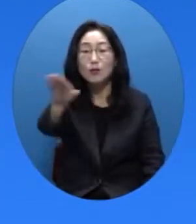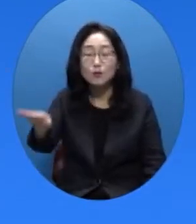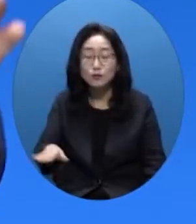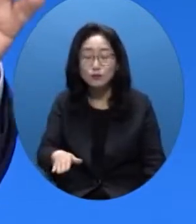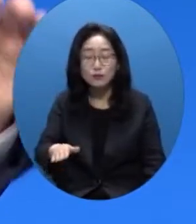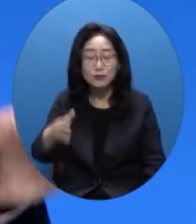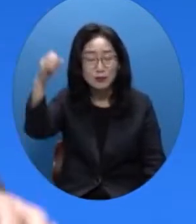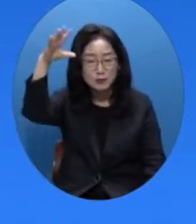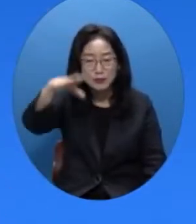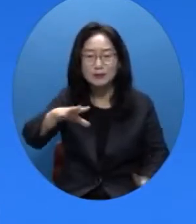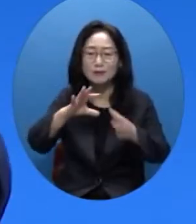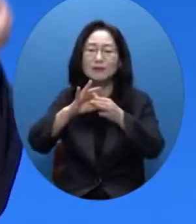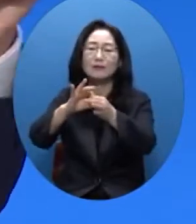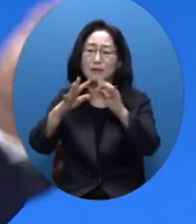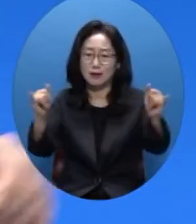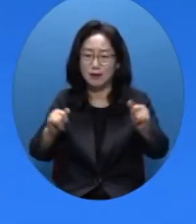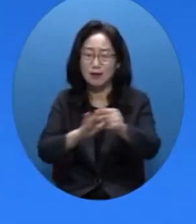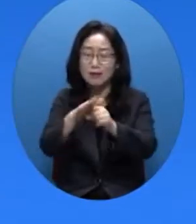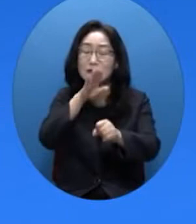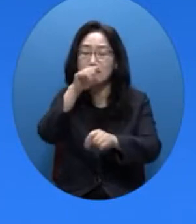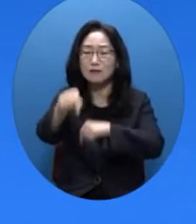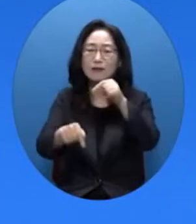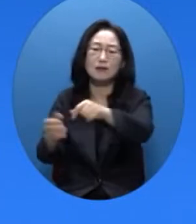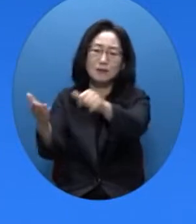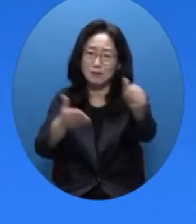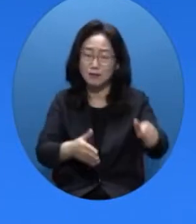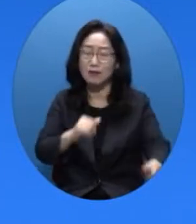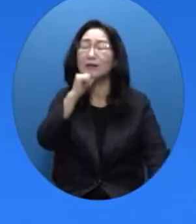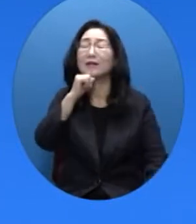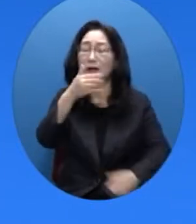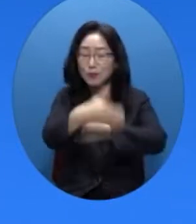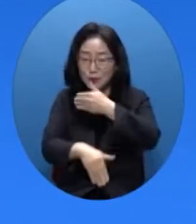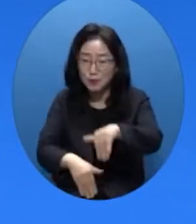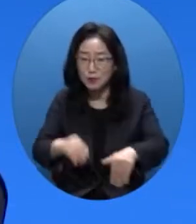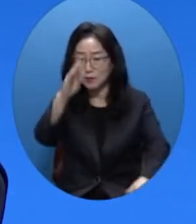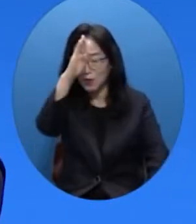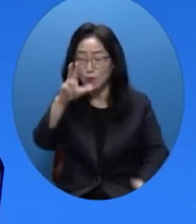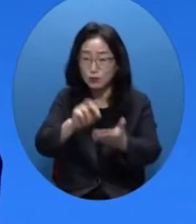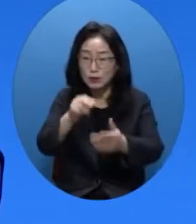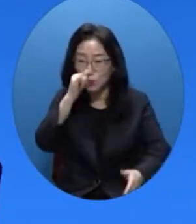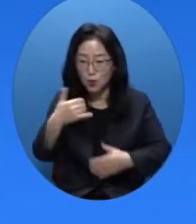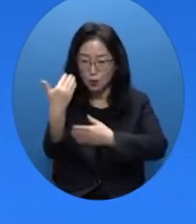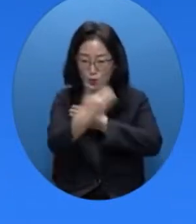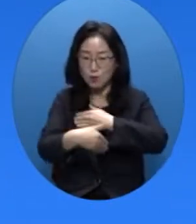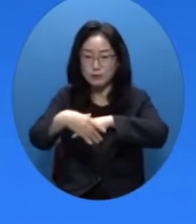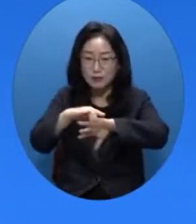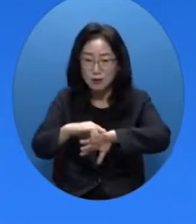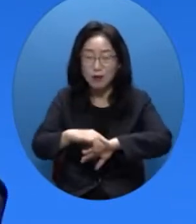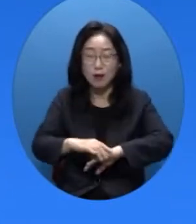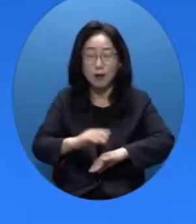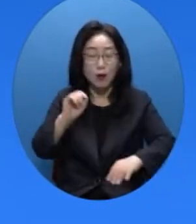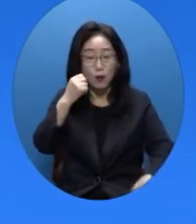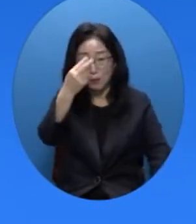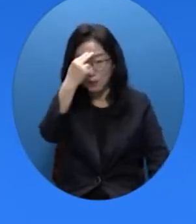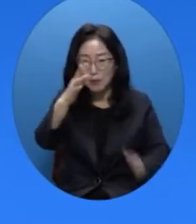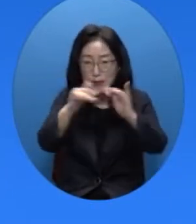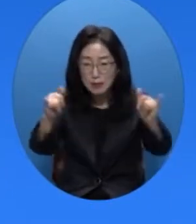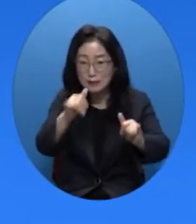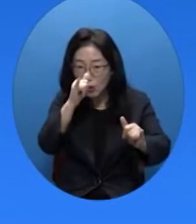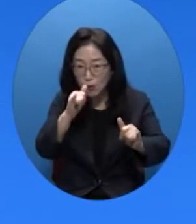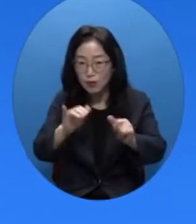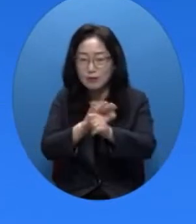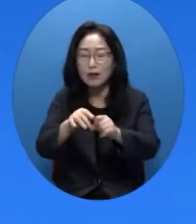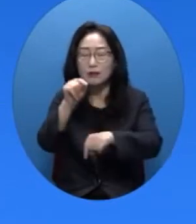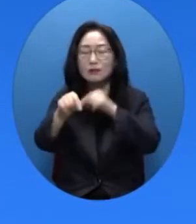사랑을 시청하시기 바랍니다 가난하고 소외되고 병들고 문제 했고 몸에 장애를 입고 어려움 당한 사람들이 사람을 시청하시기